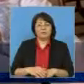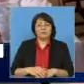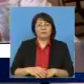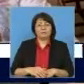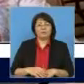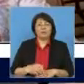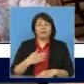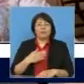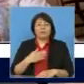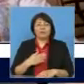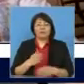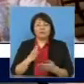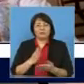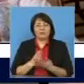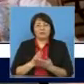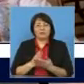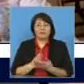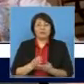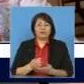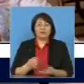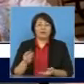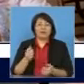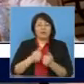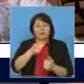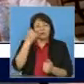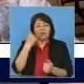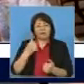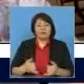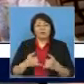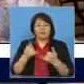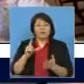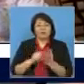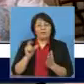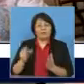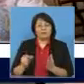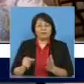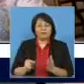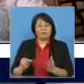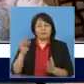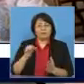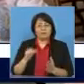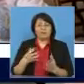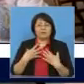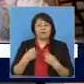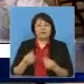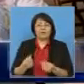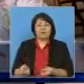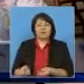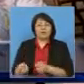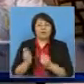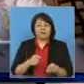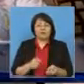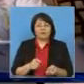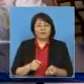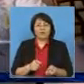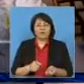Для нас является традицией поздравлять наших ветеранов, посещать их на дому, интересоваться их здоровьем. Вот сейчас мы пришли к Алексею